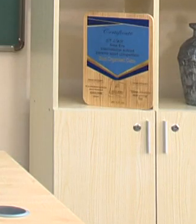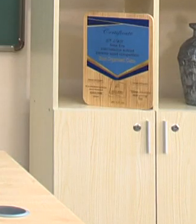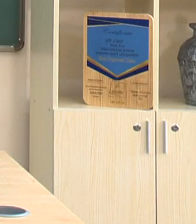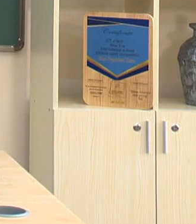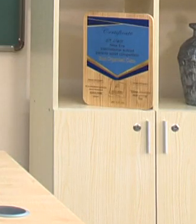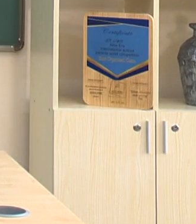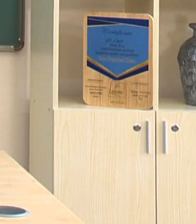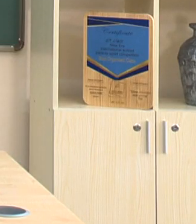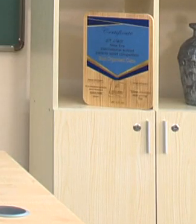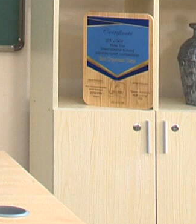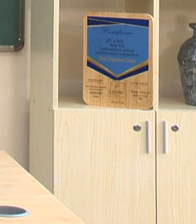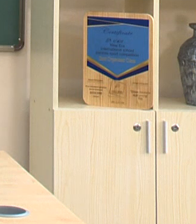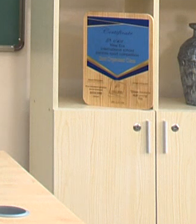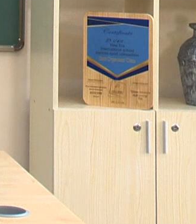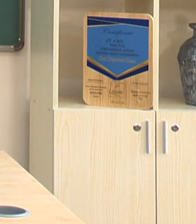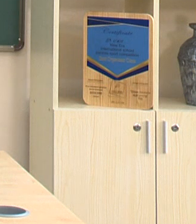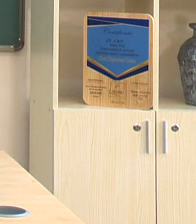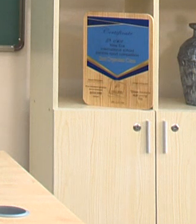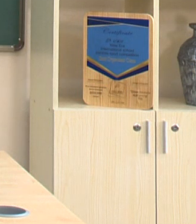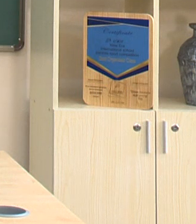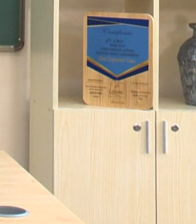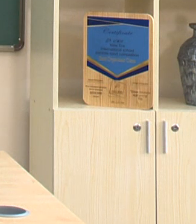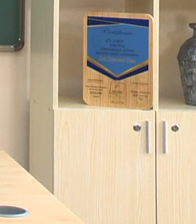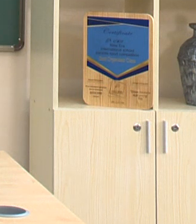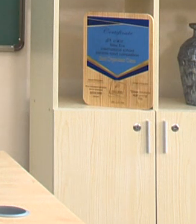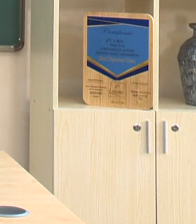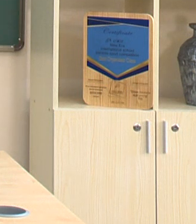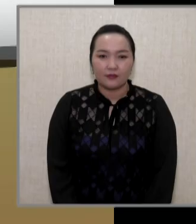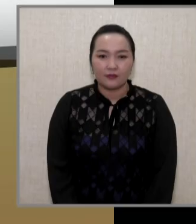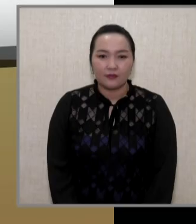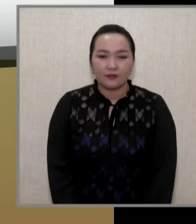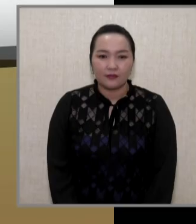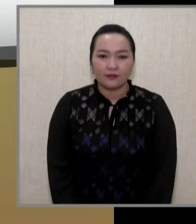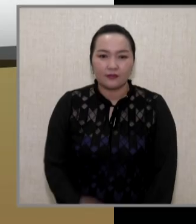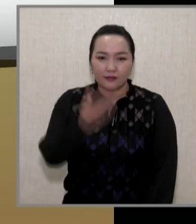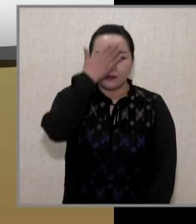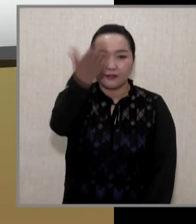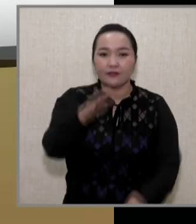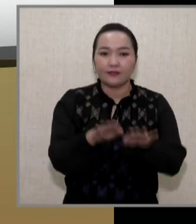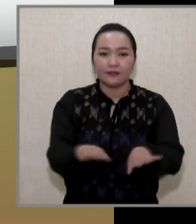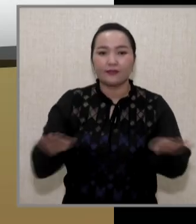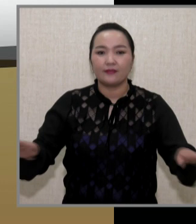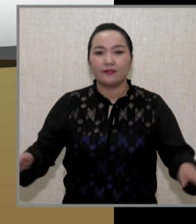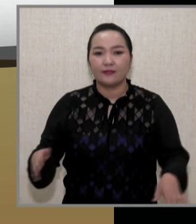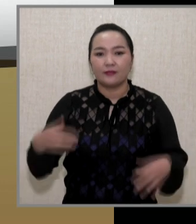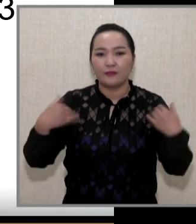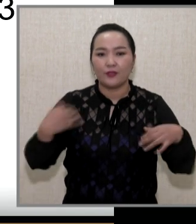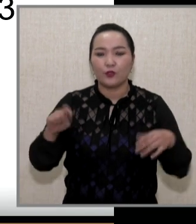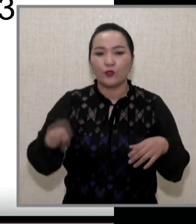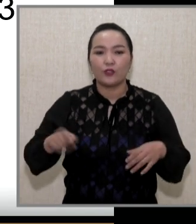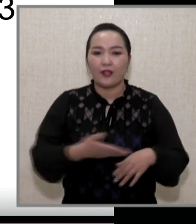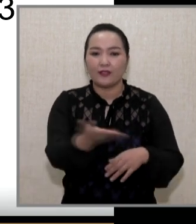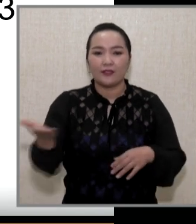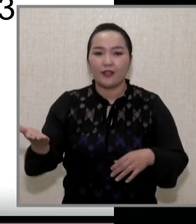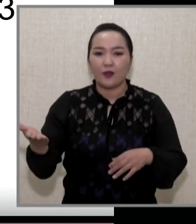Сайн байцгаана уу хүүхдүүд ээ. Багш нь өнөөдөр та нартай монголчуудын уламжлалт хоол хүнсний тухай танилцуулах болно. За өнөөдрийн хичээлийн